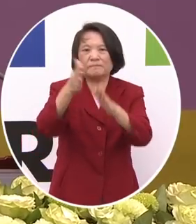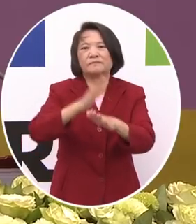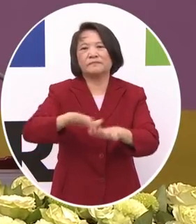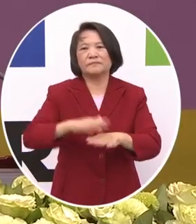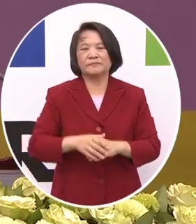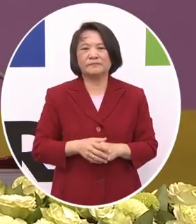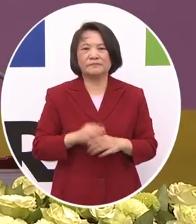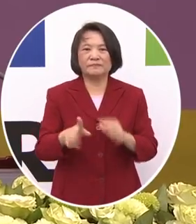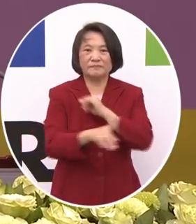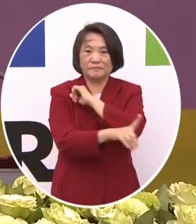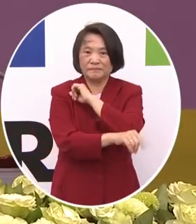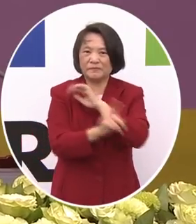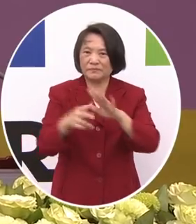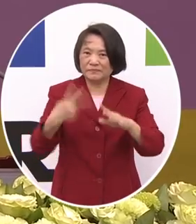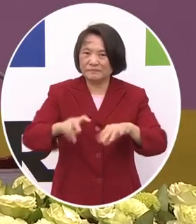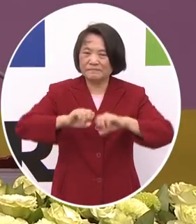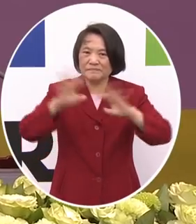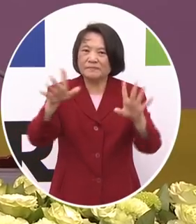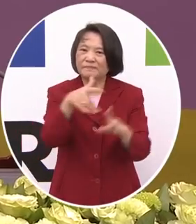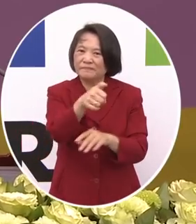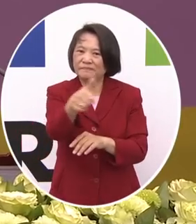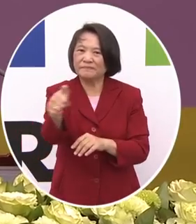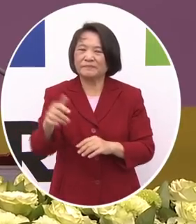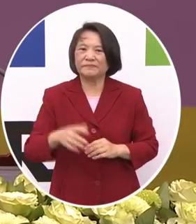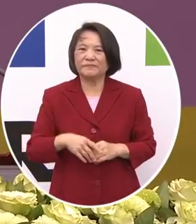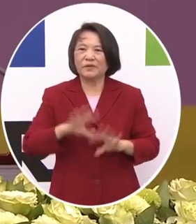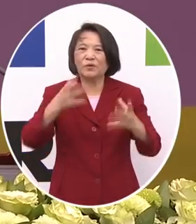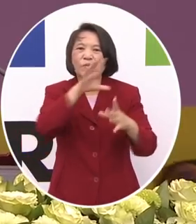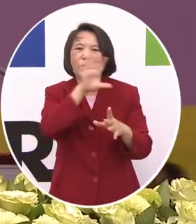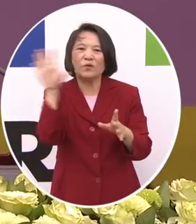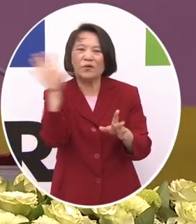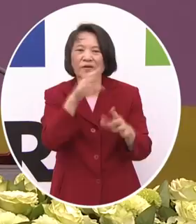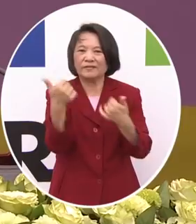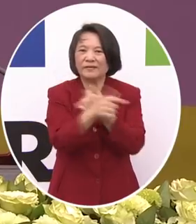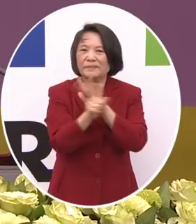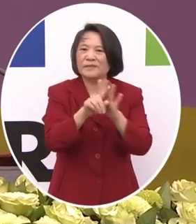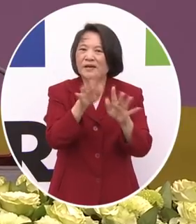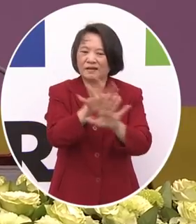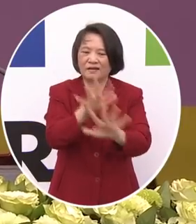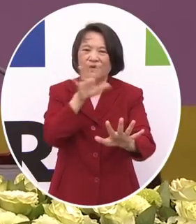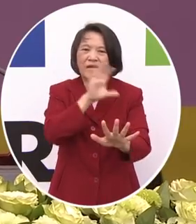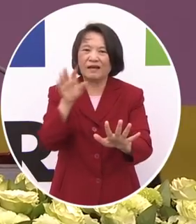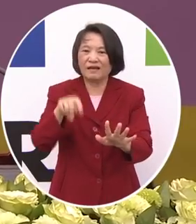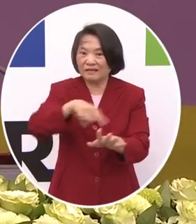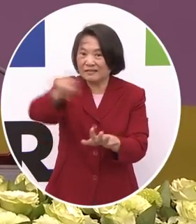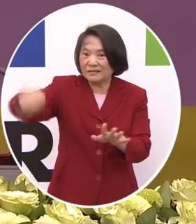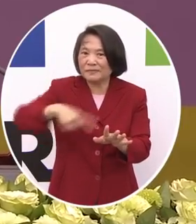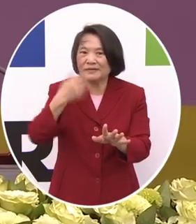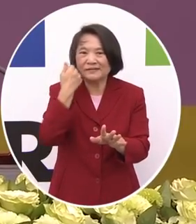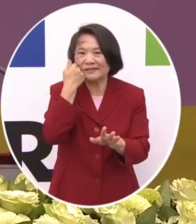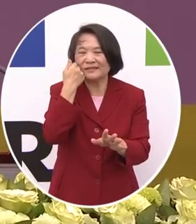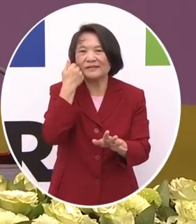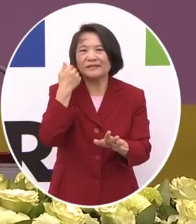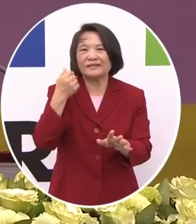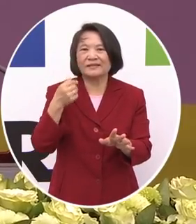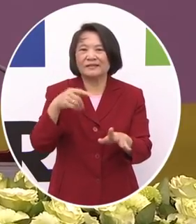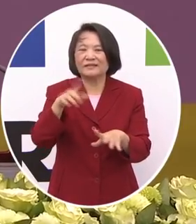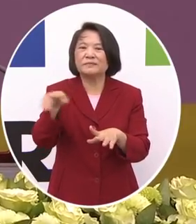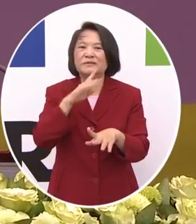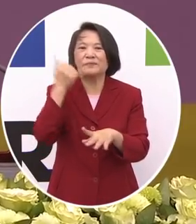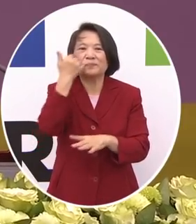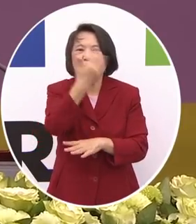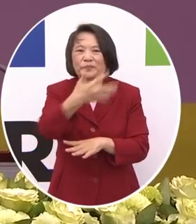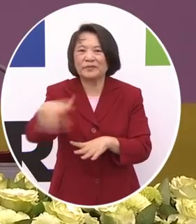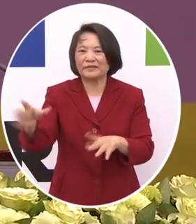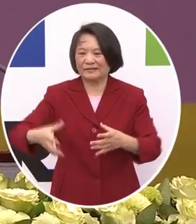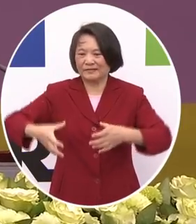后，我要特别感谢今天的国歌领唱代表，他们是一群 灯塔的